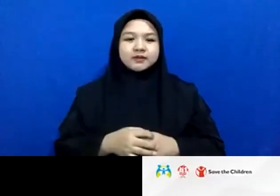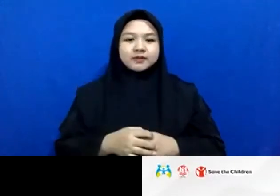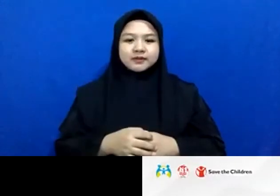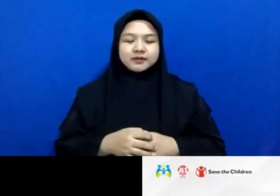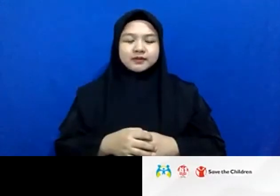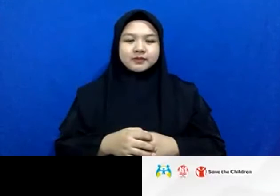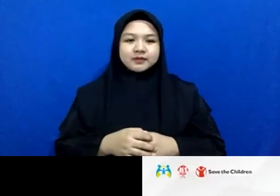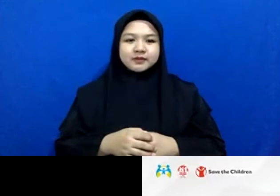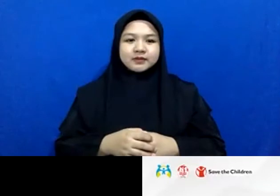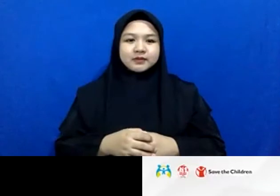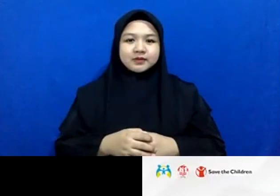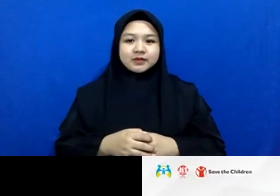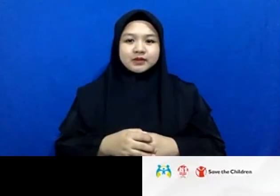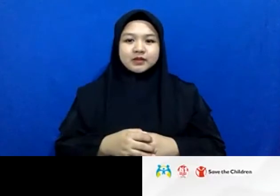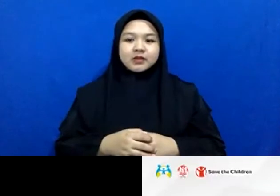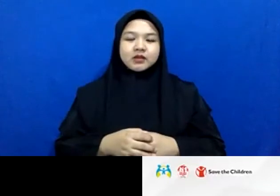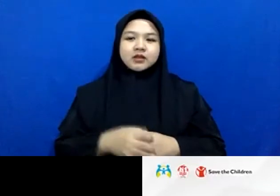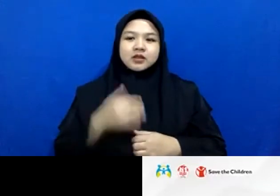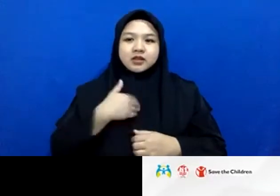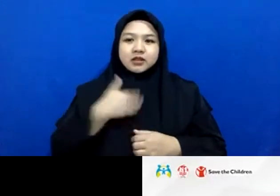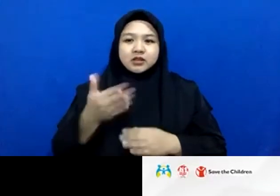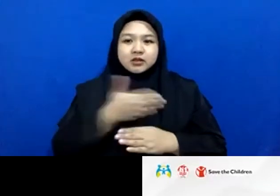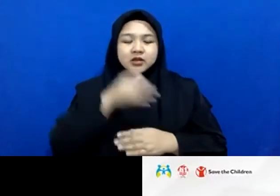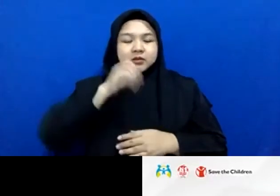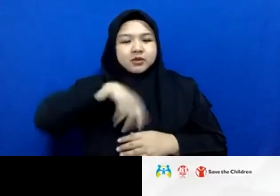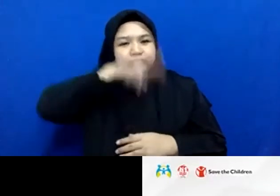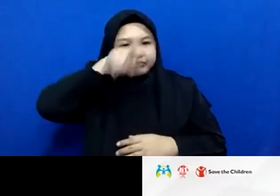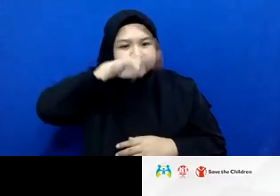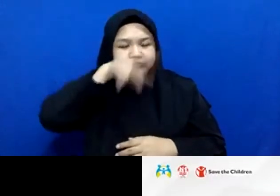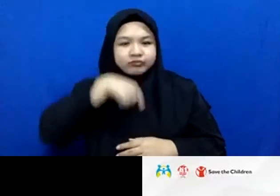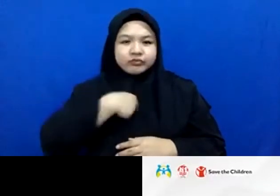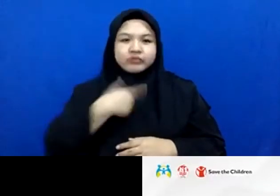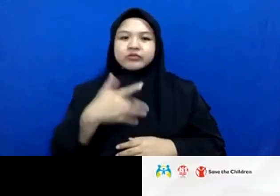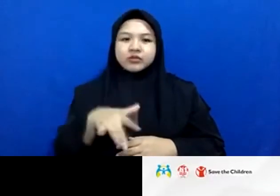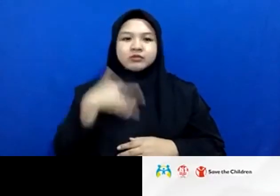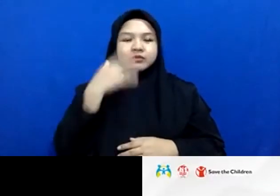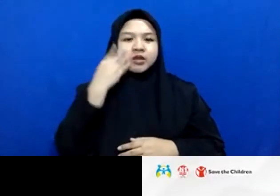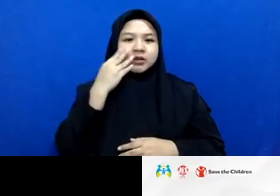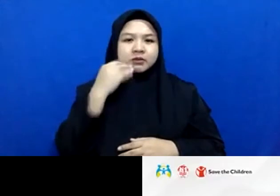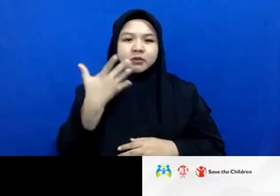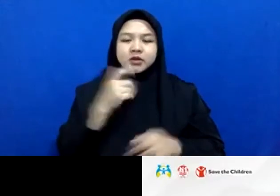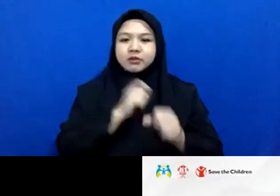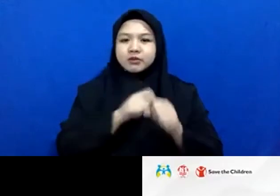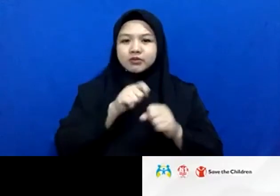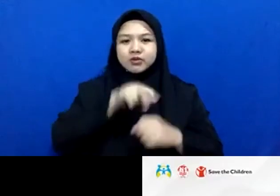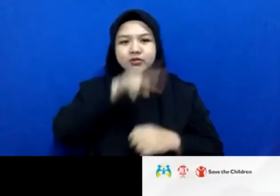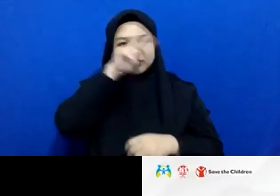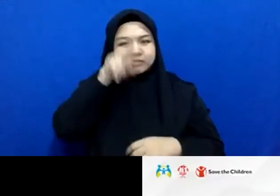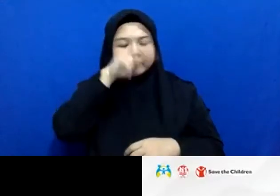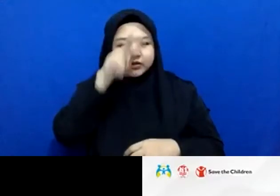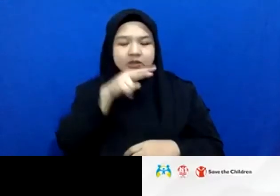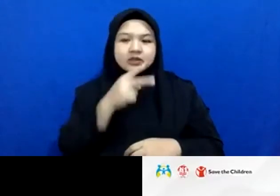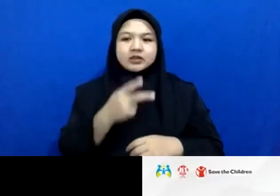Karena sebelumnya sudah pernah jadi supervisi, jadi sudah merasakan bagaimana kebutuhan supervisor itu di